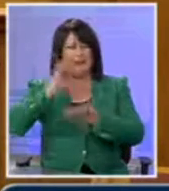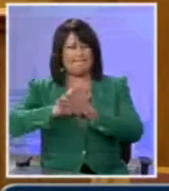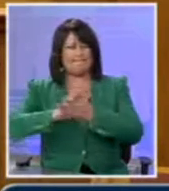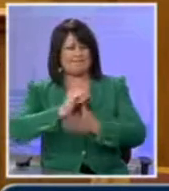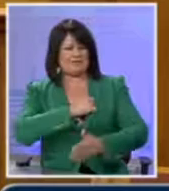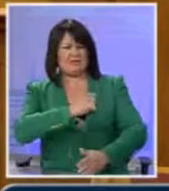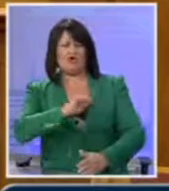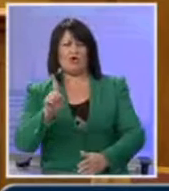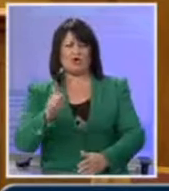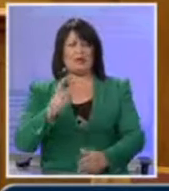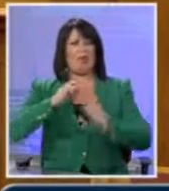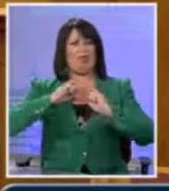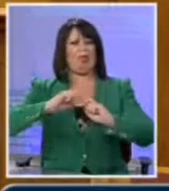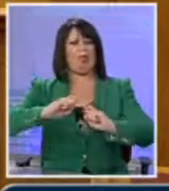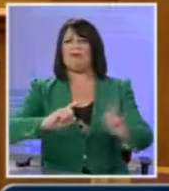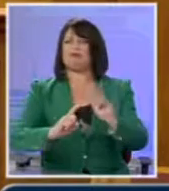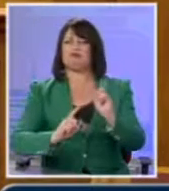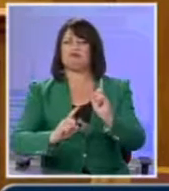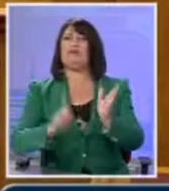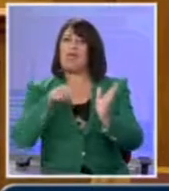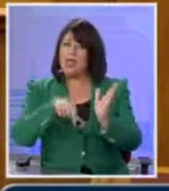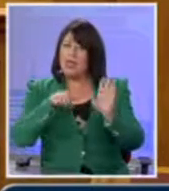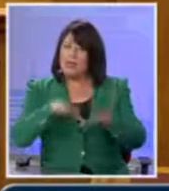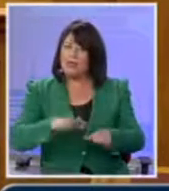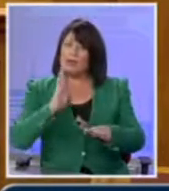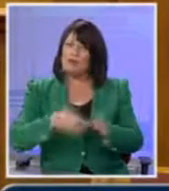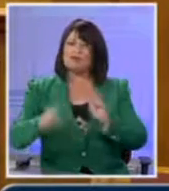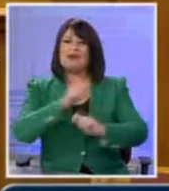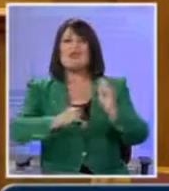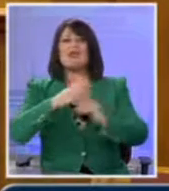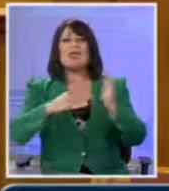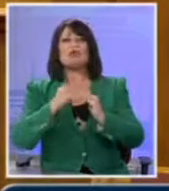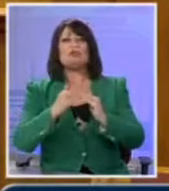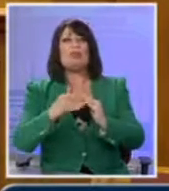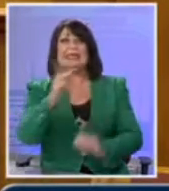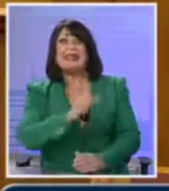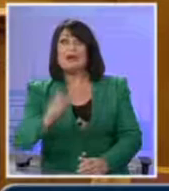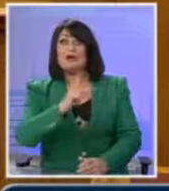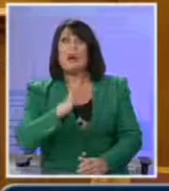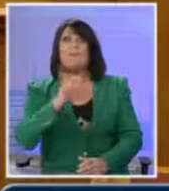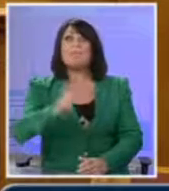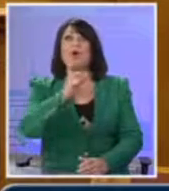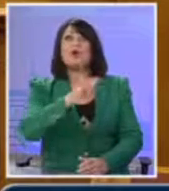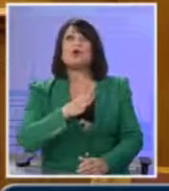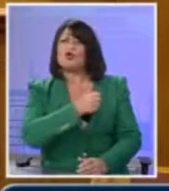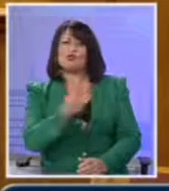Είμαστε εδώ για να μπορέσουμε να οικοδομήσουμε μια κοινωνία πολιτών και όχι μια κοινωνία